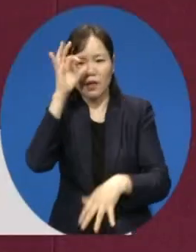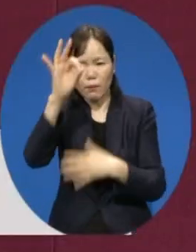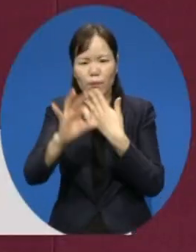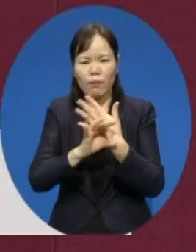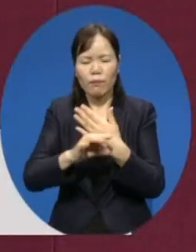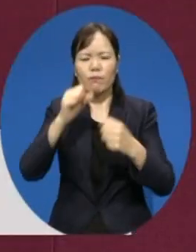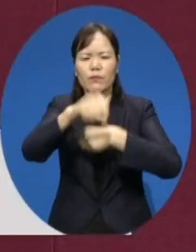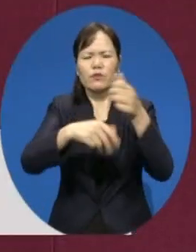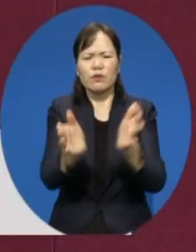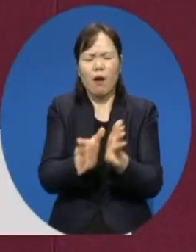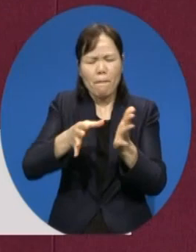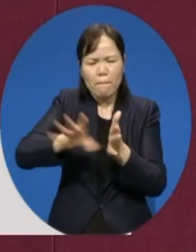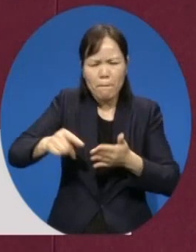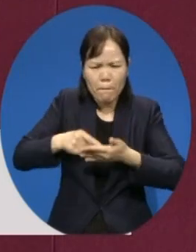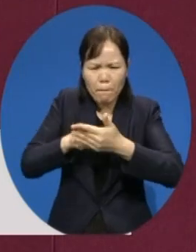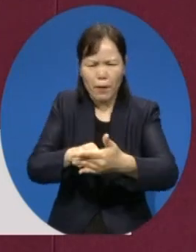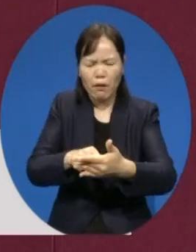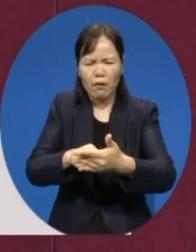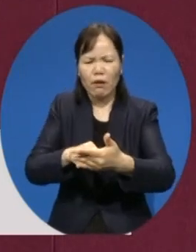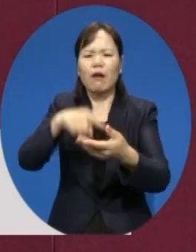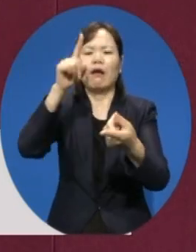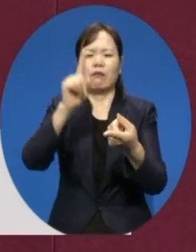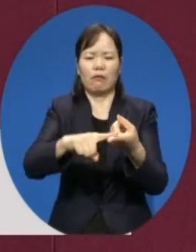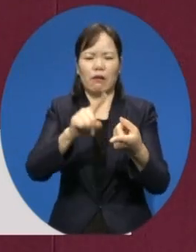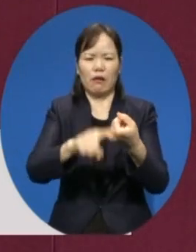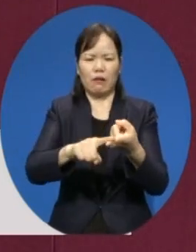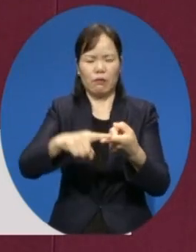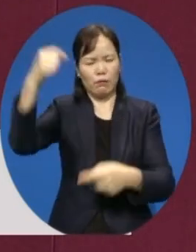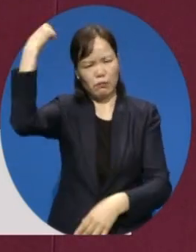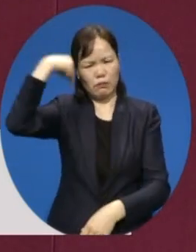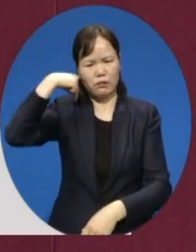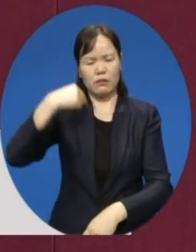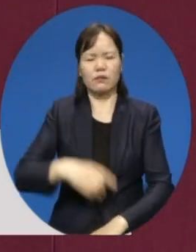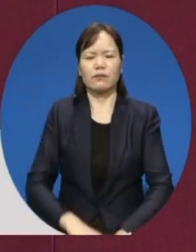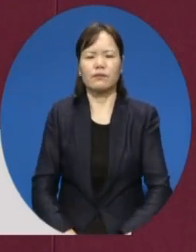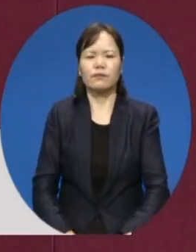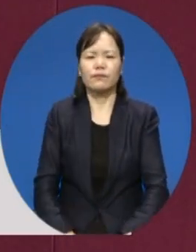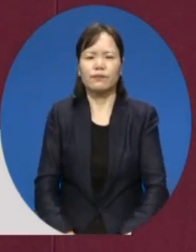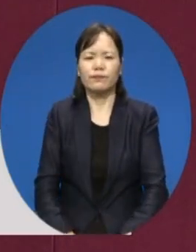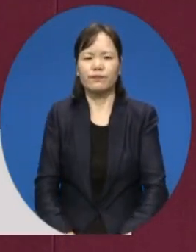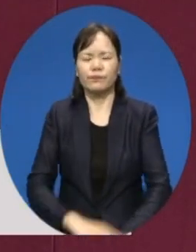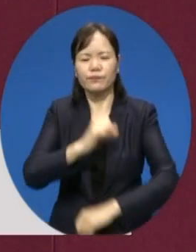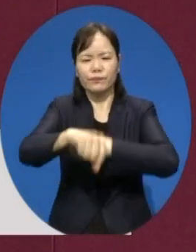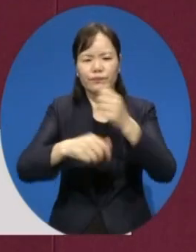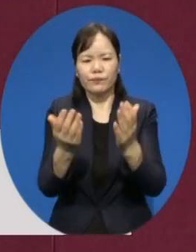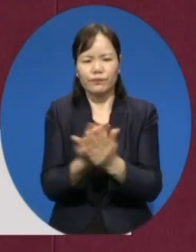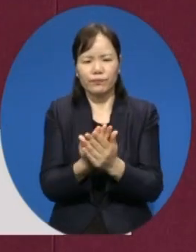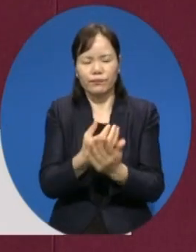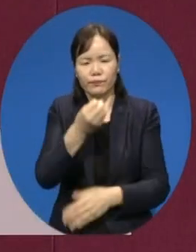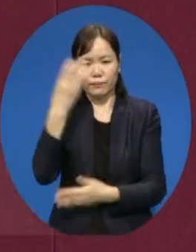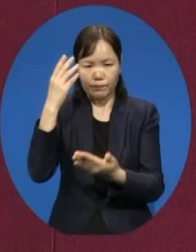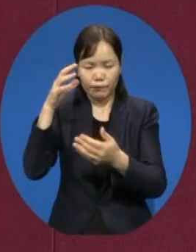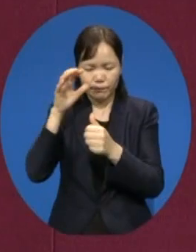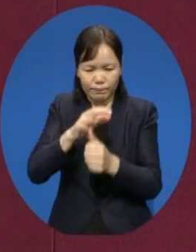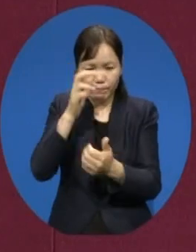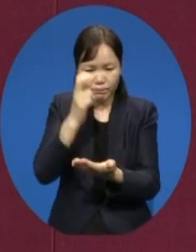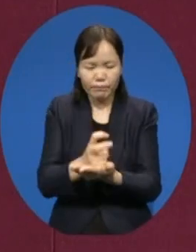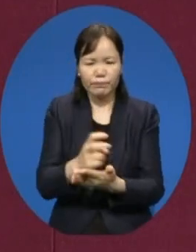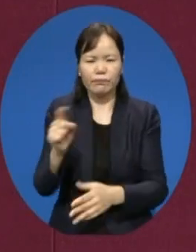민주당이 폭주본색 하나도 변하지 않고 있다고 느껴집니다. 민주당에게 언론재갈법,